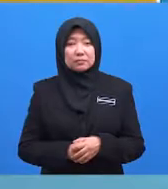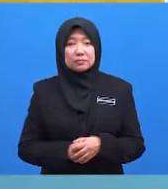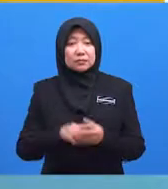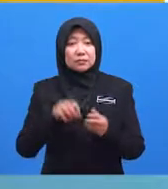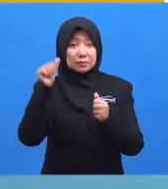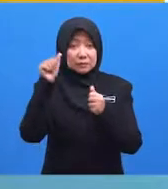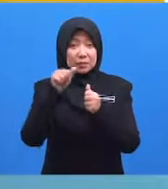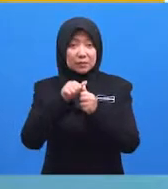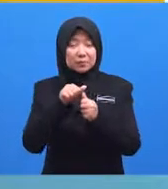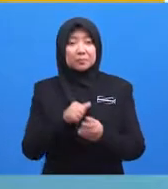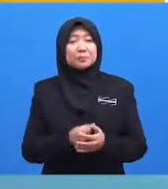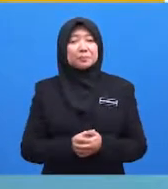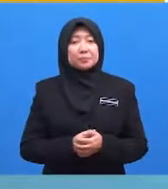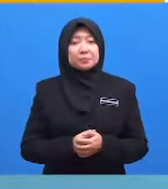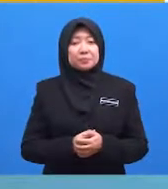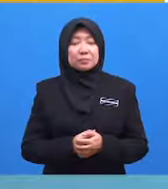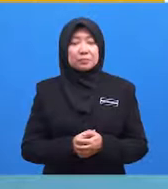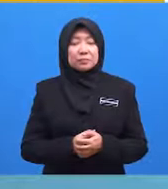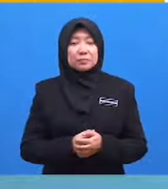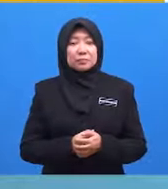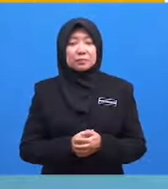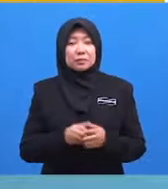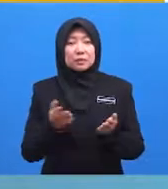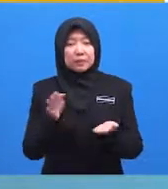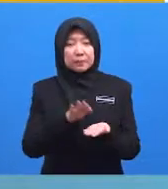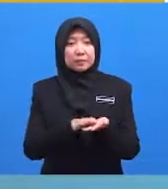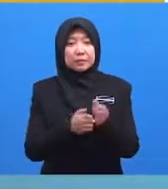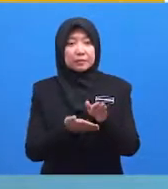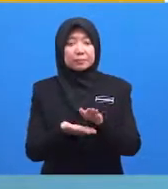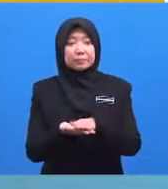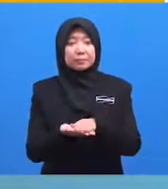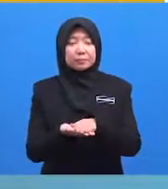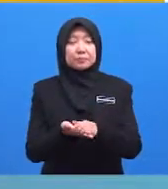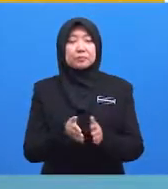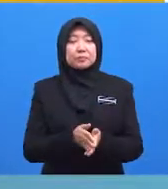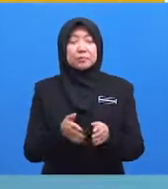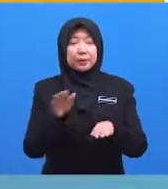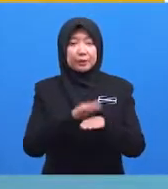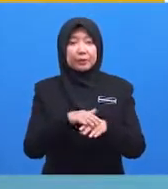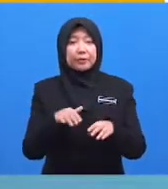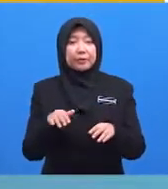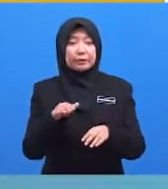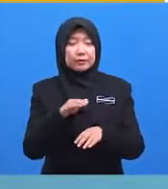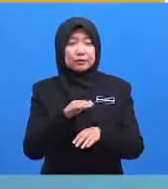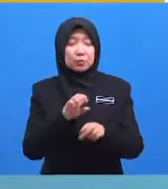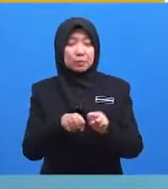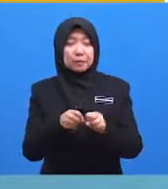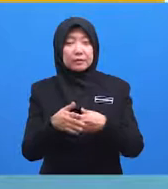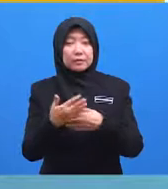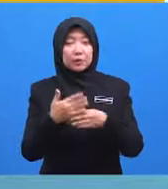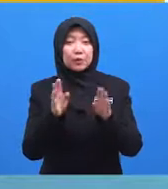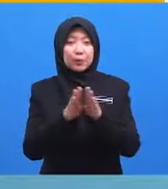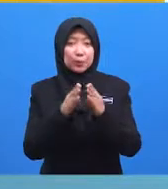Ingat ya murid-murid, lipatan aluminium foil perlulah di bahagian atas supaya senang